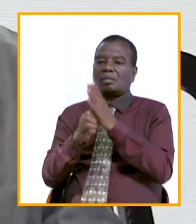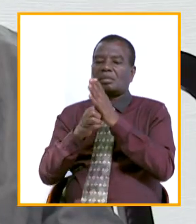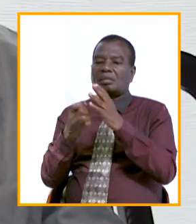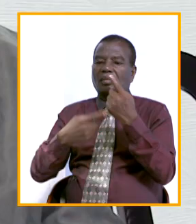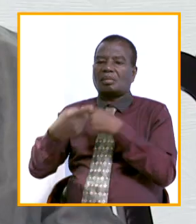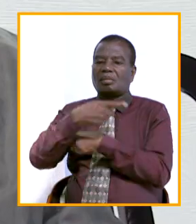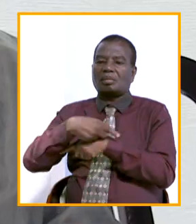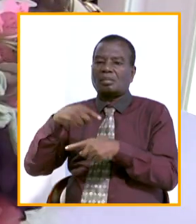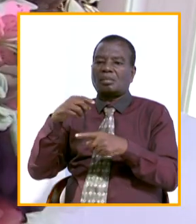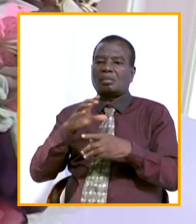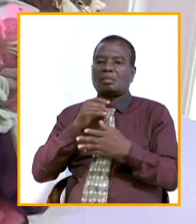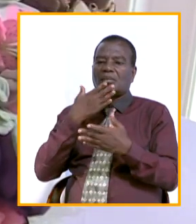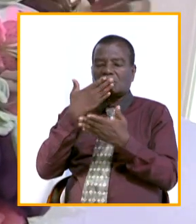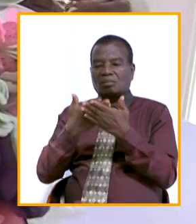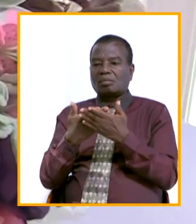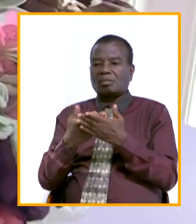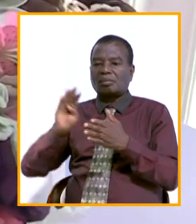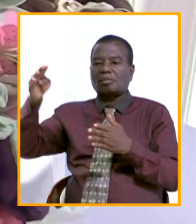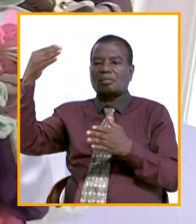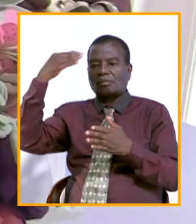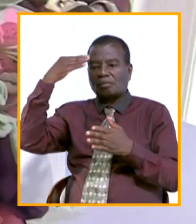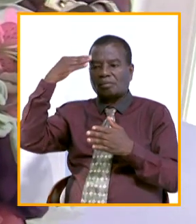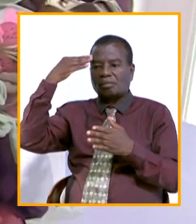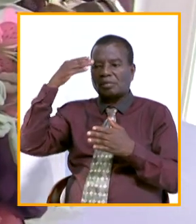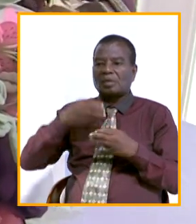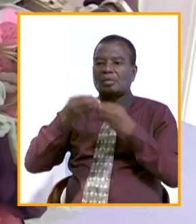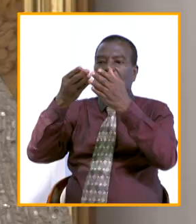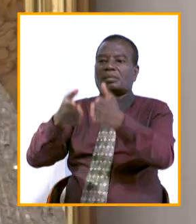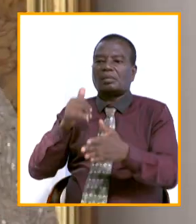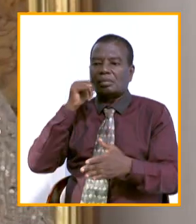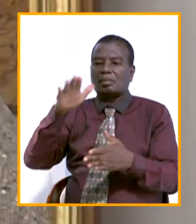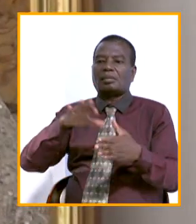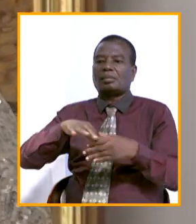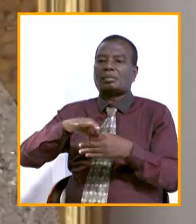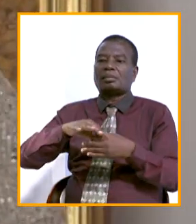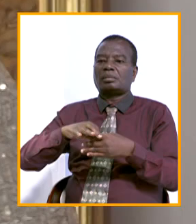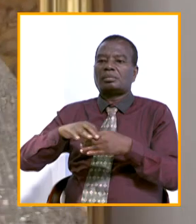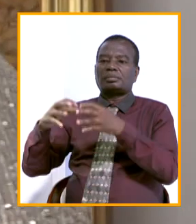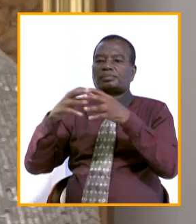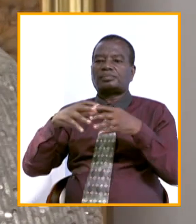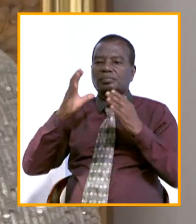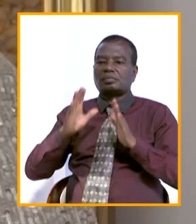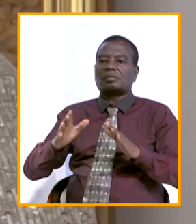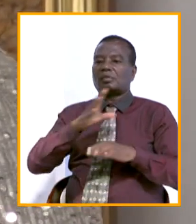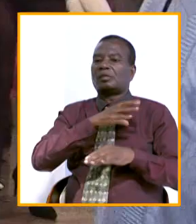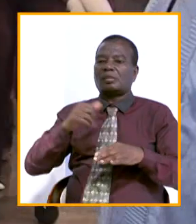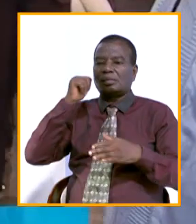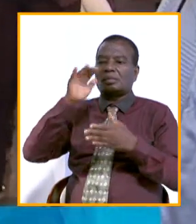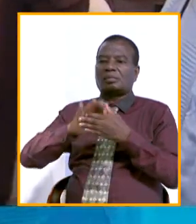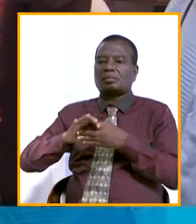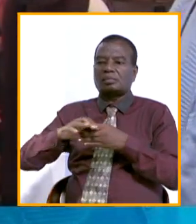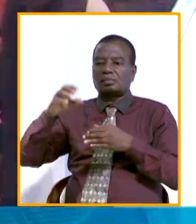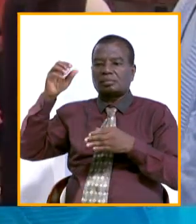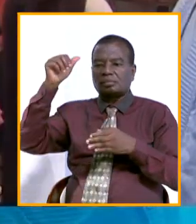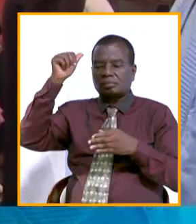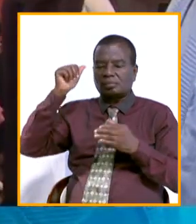aujourd'hui appréciable. La ministre Nassine Batouré a offert aux femmes de la diaspora ivoirienne et aux épouses des diplomates